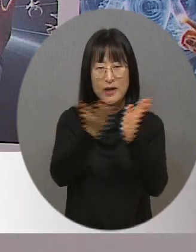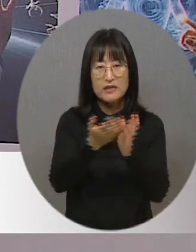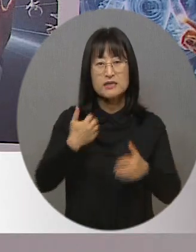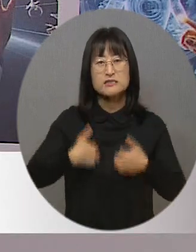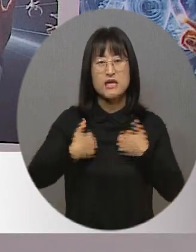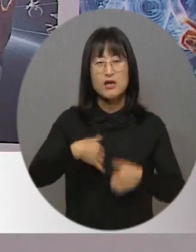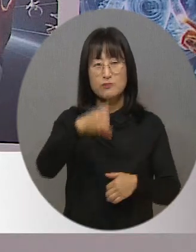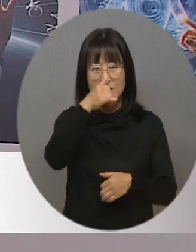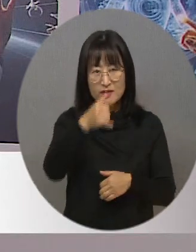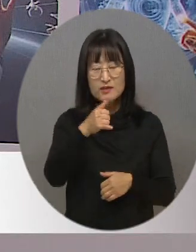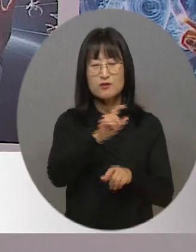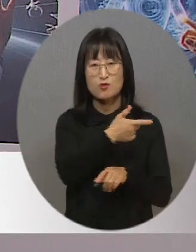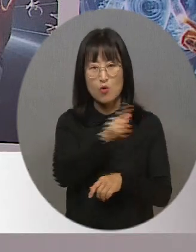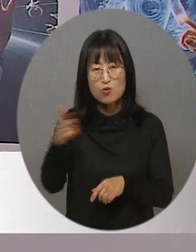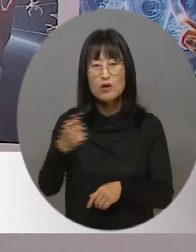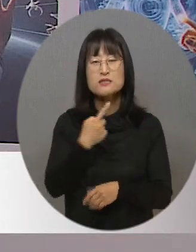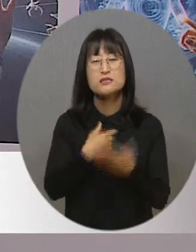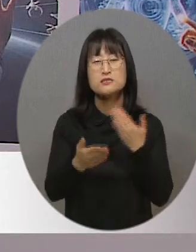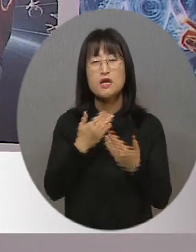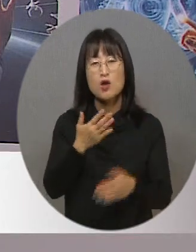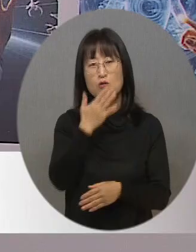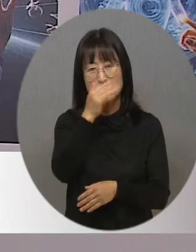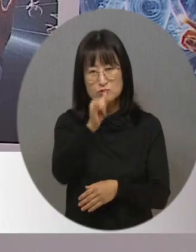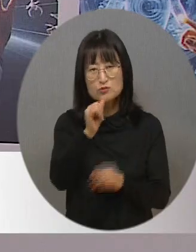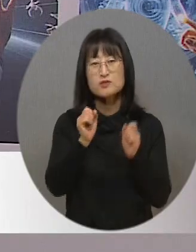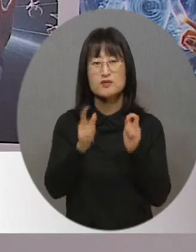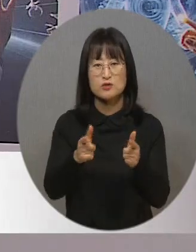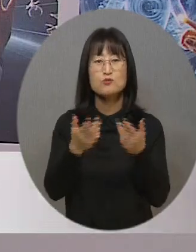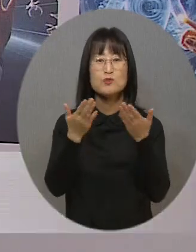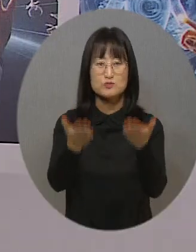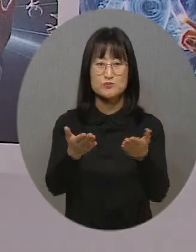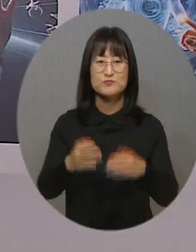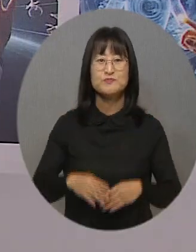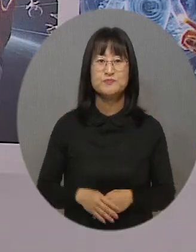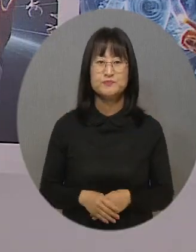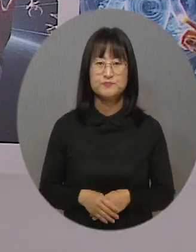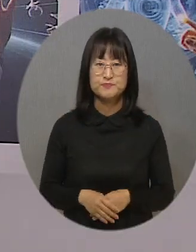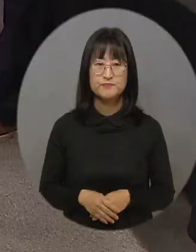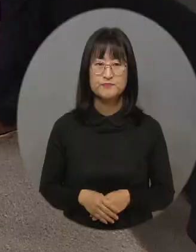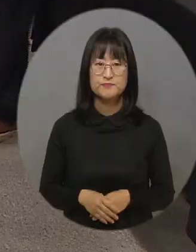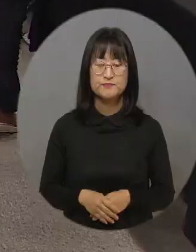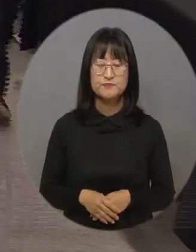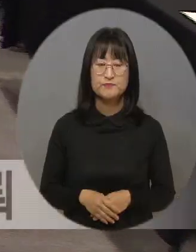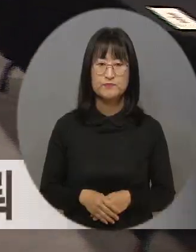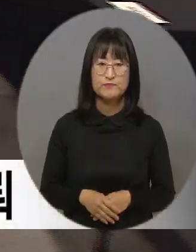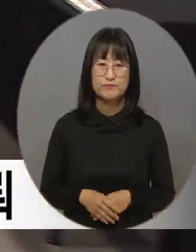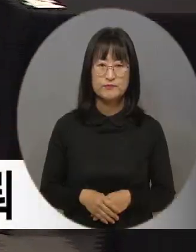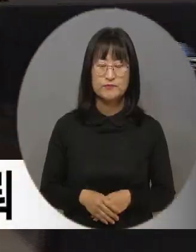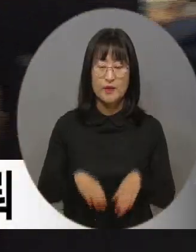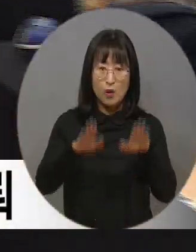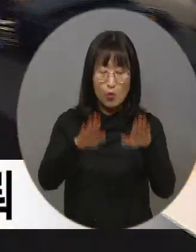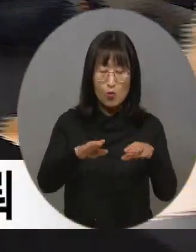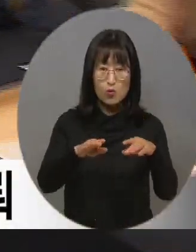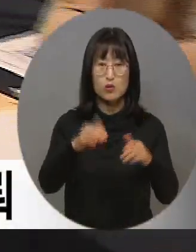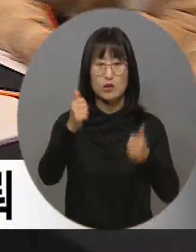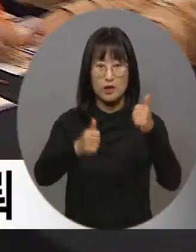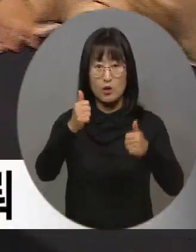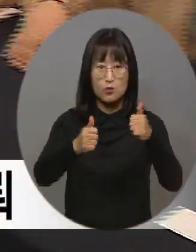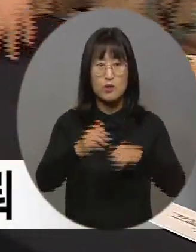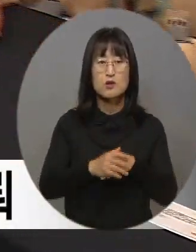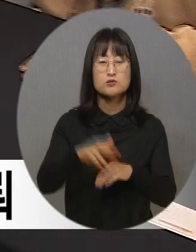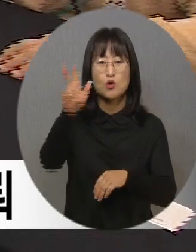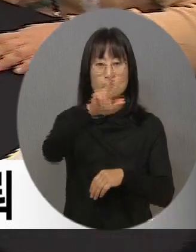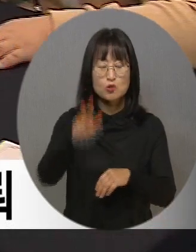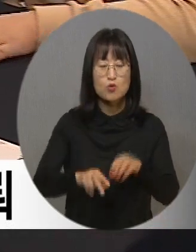재미있는 것들을 좀 체험할 수 있는 그러한 기회도 제공을 하고 있습니다. 올해 대회에서는 전국